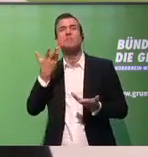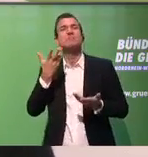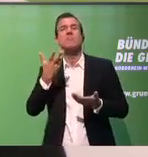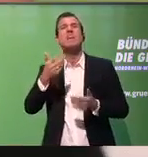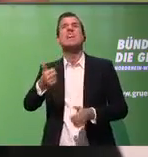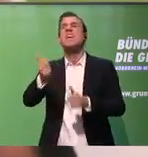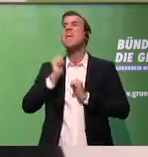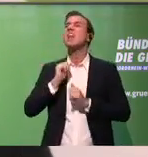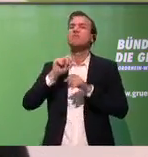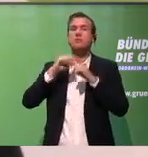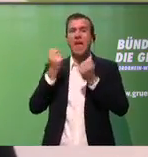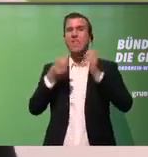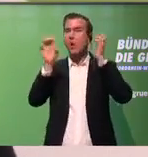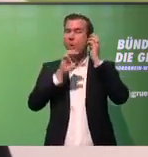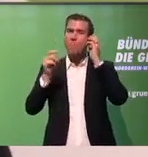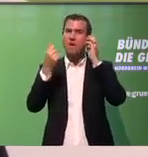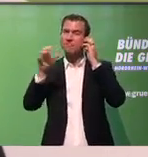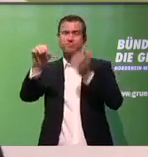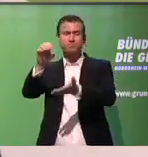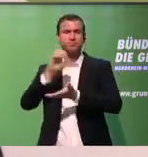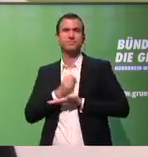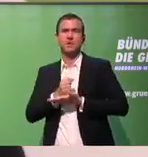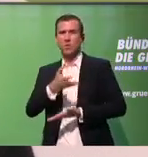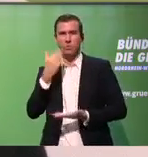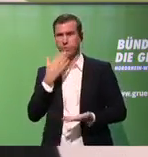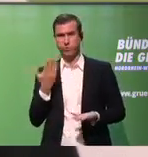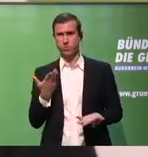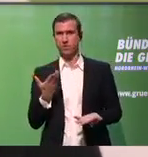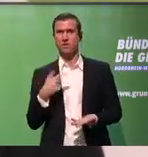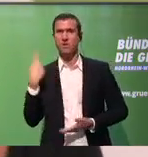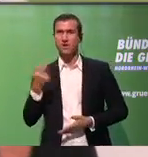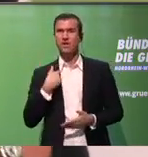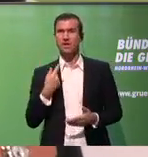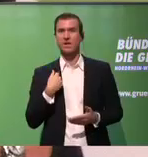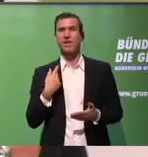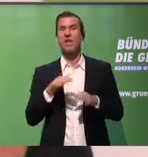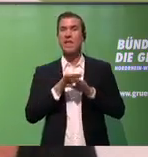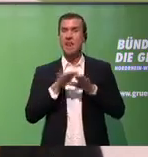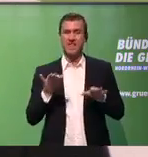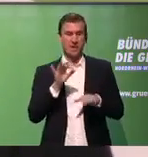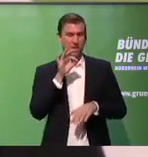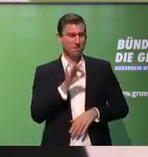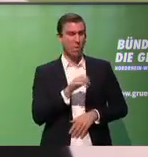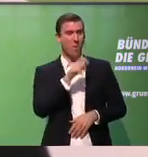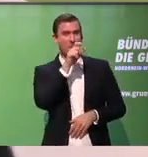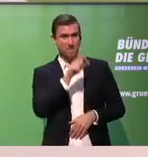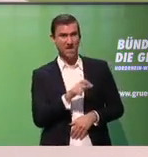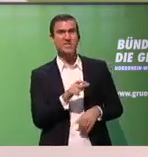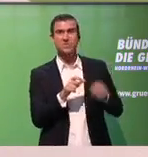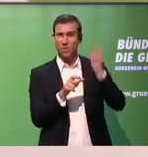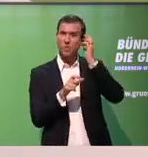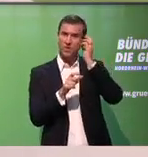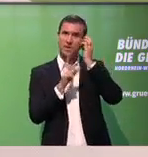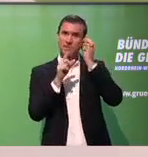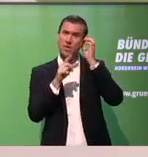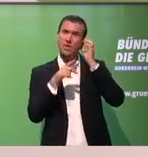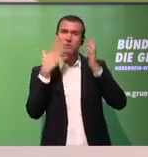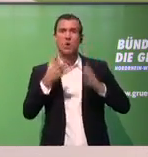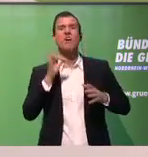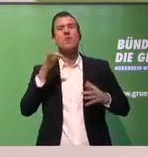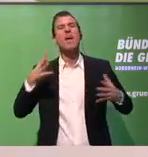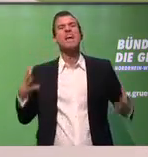wie Griechenland oder Spanien. Wir sind das Land, das pro Kopf gerechnet den größten Beitrag zur